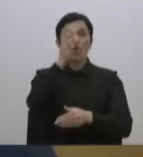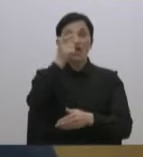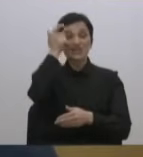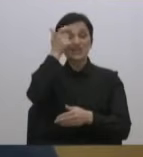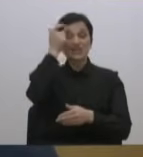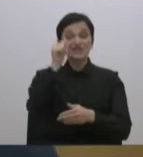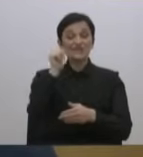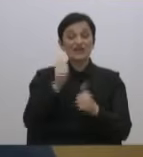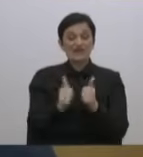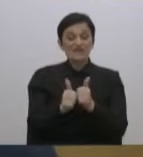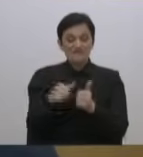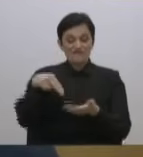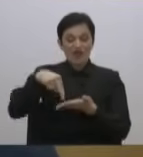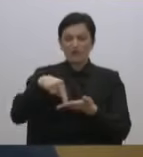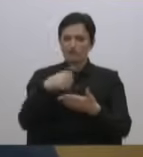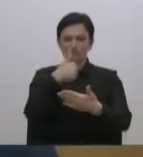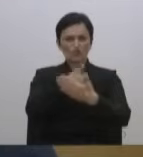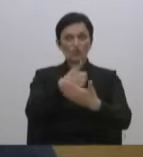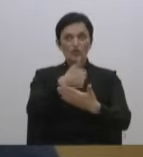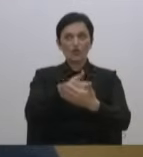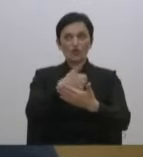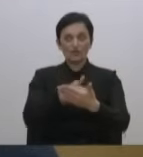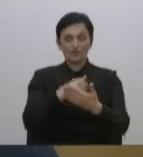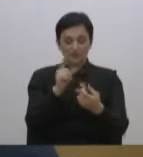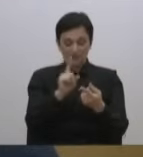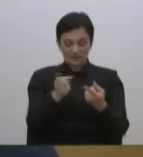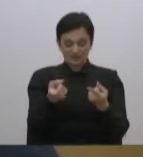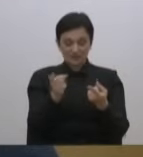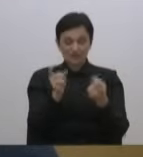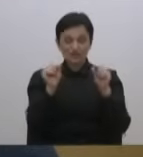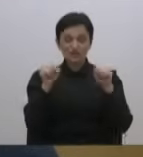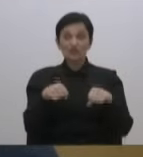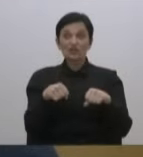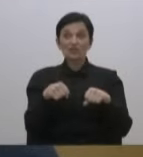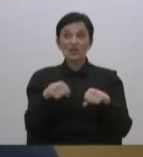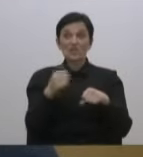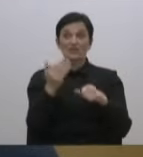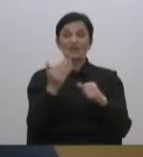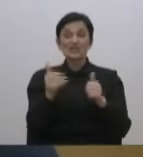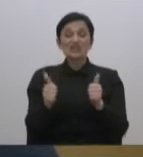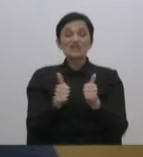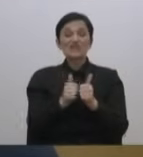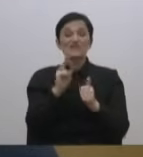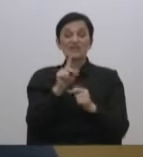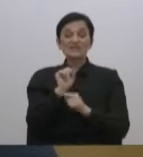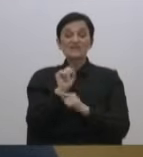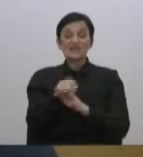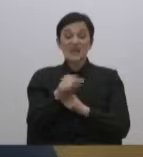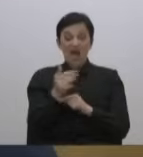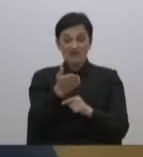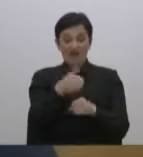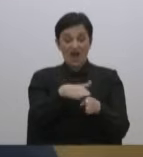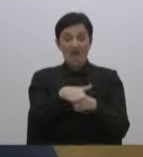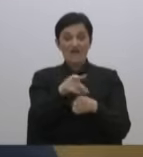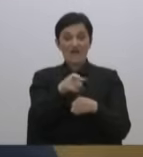ივანიშვილის გვერდით. აი ყოჩახ, ეხლა რაც შეიძლება იმის გვერდით, ვის დავალებასაც ეხლა ასრულებ და